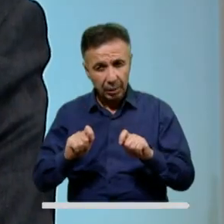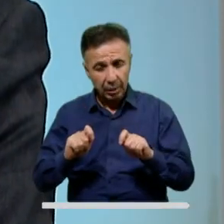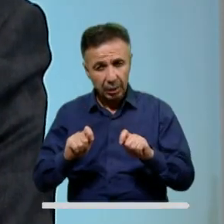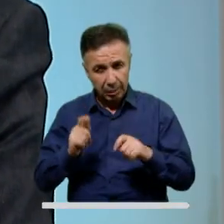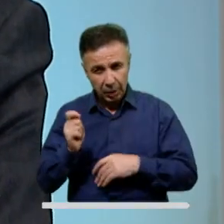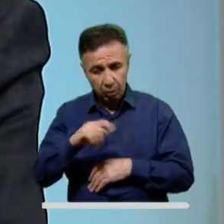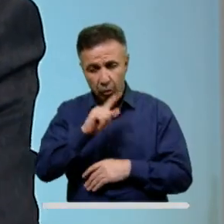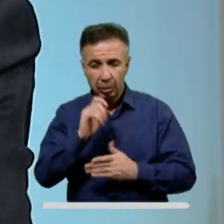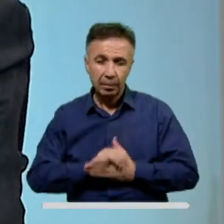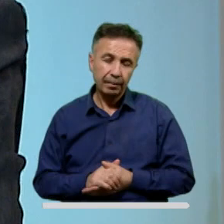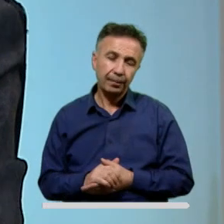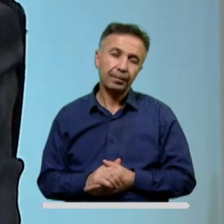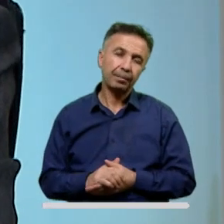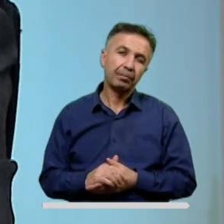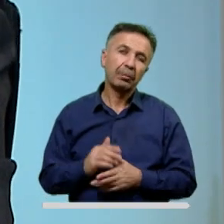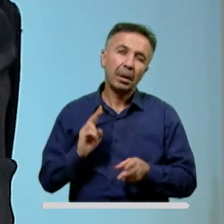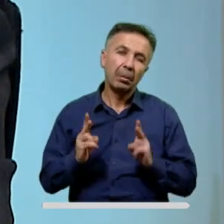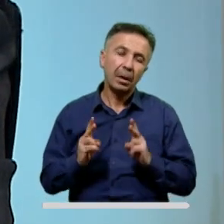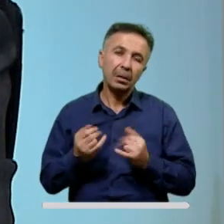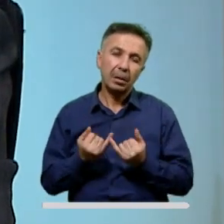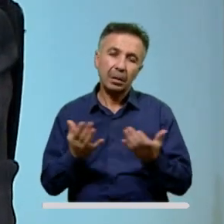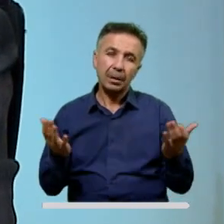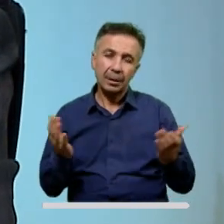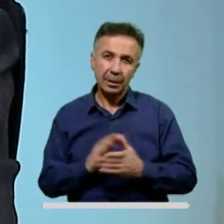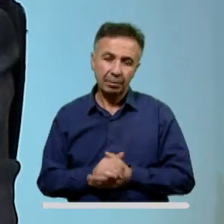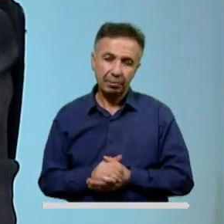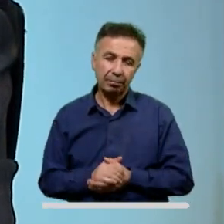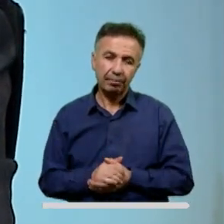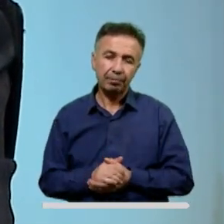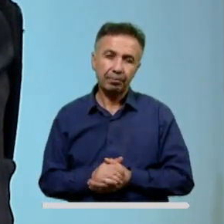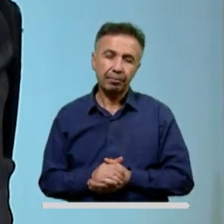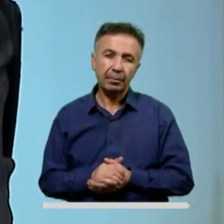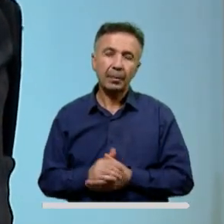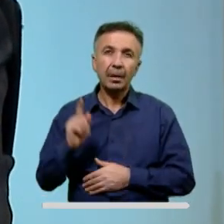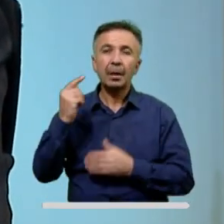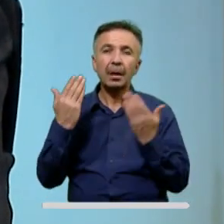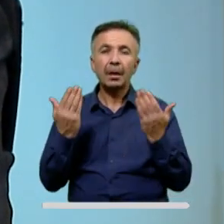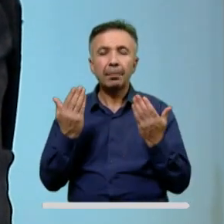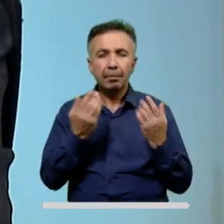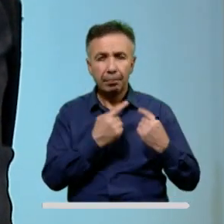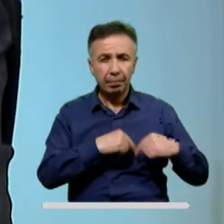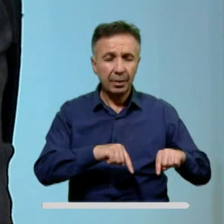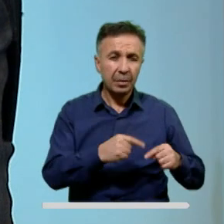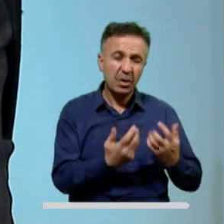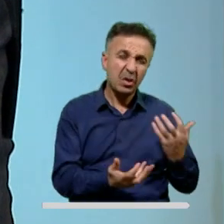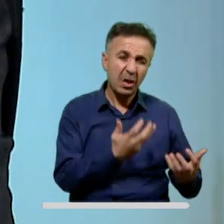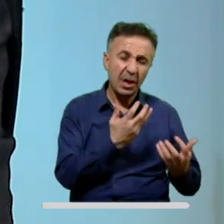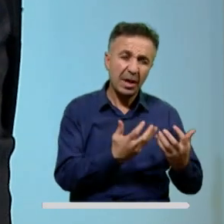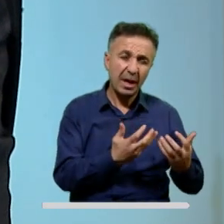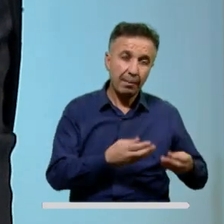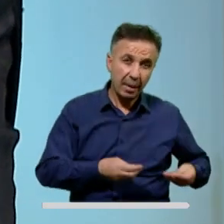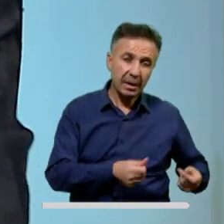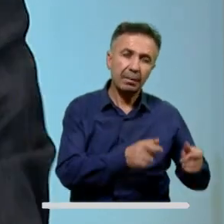bazı kardeşlerimiz bu tür ifadelerde ya Rab bizi cehennem azabından muhafaza eyle demek